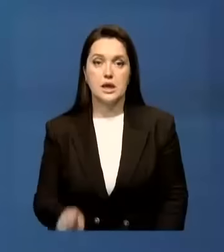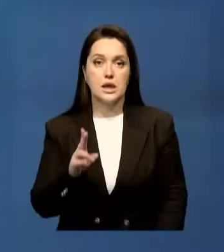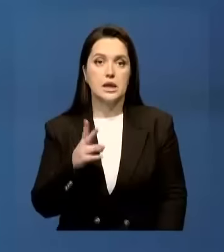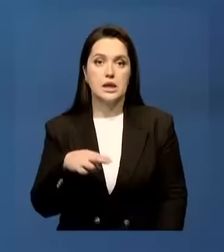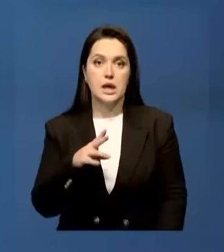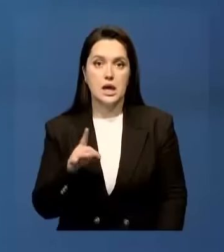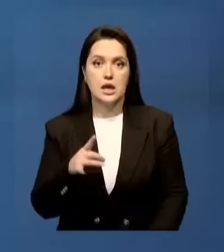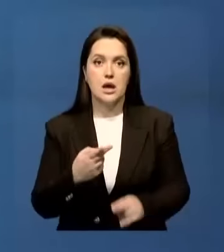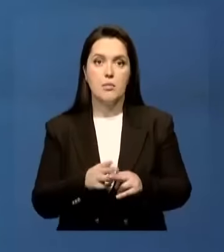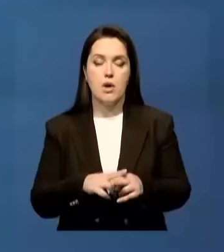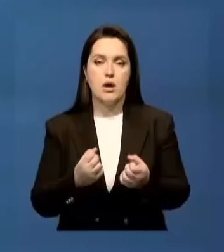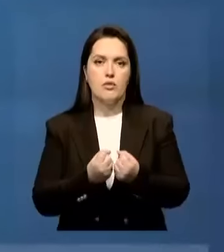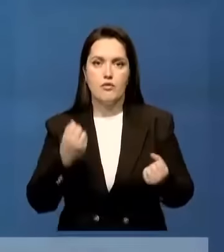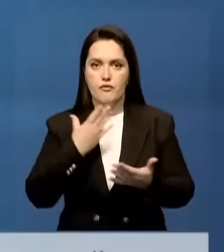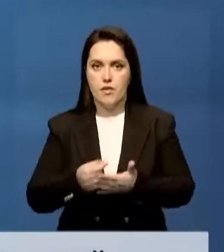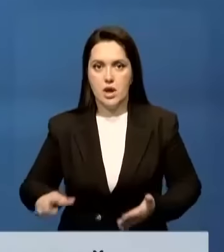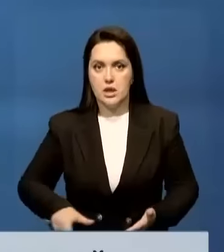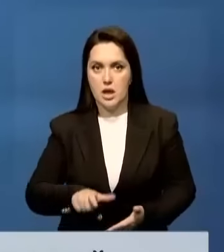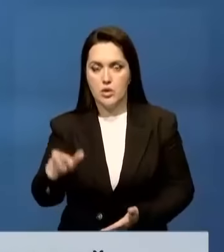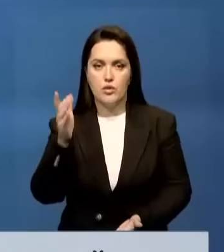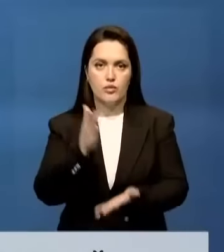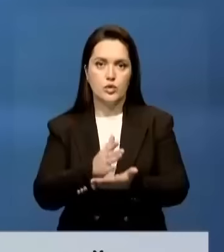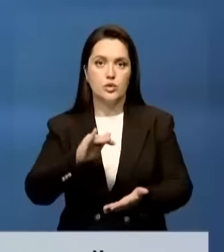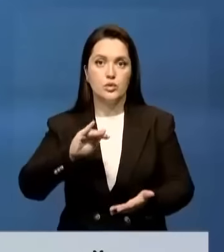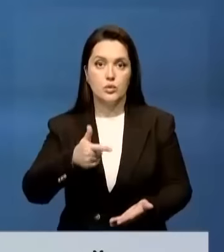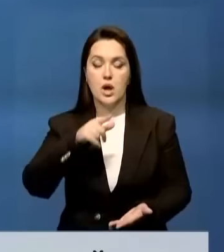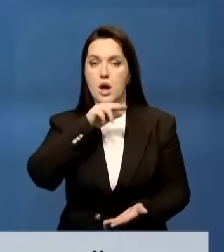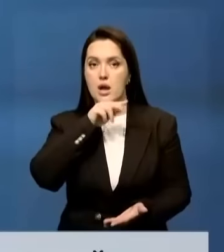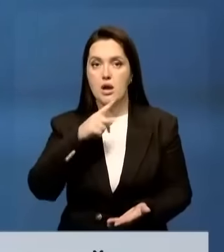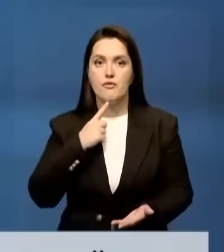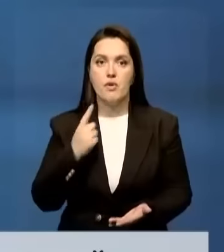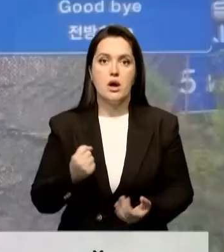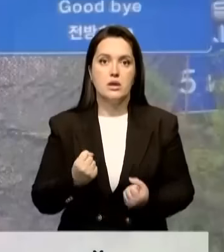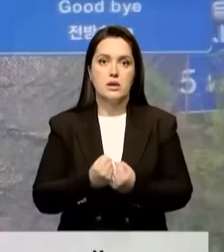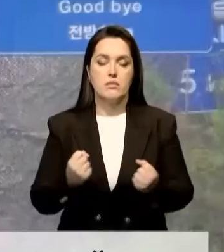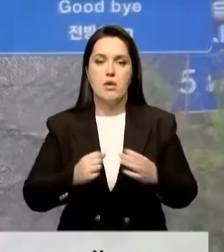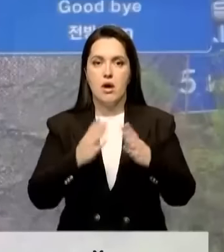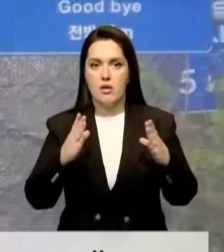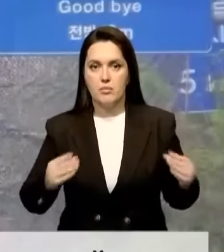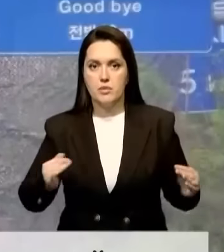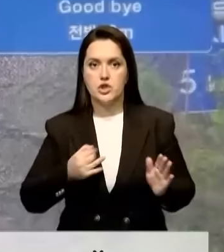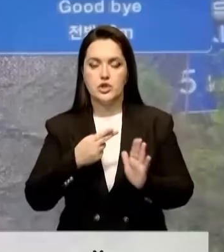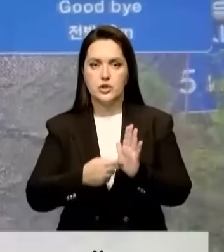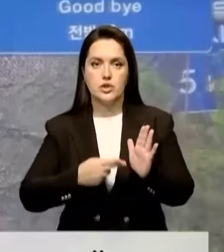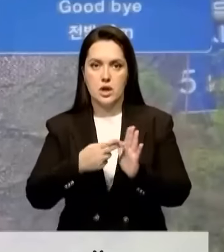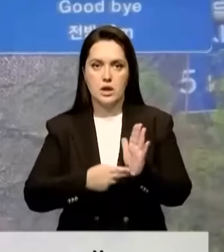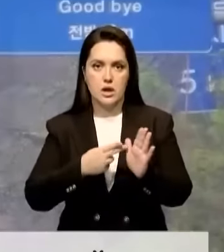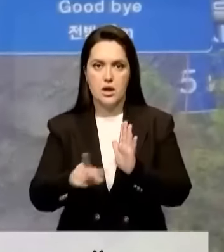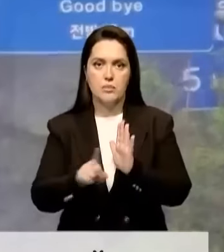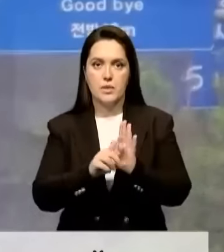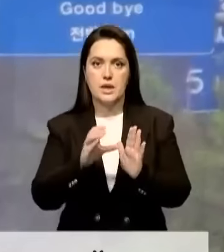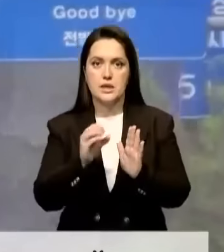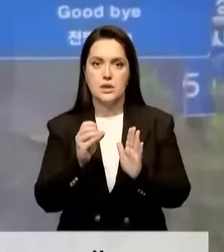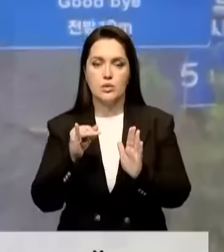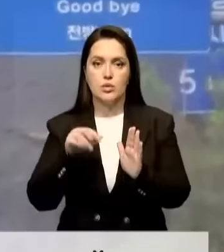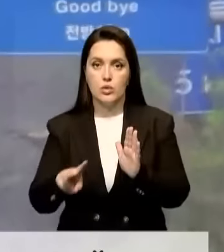КНДР взорвала часть своих дорог, которые ведут в Южную Корею. Военные подорвали как автомобильные, так и железнодорожные сообщения с